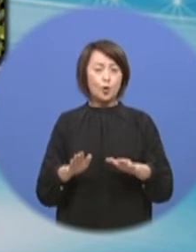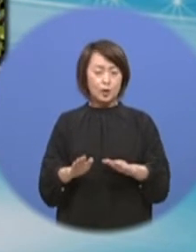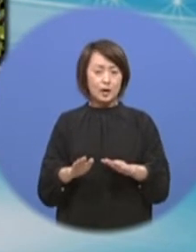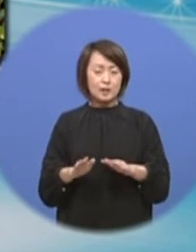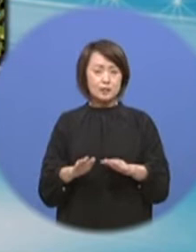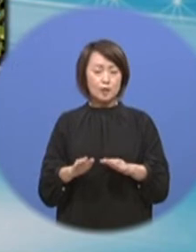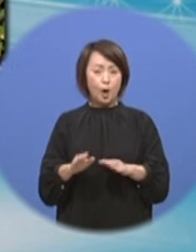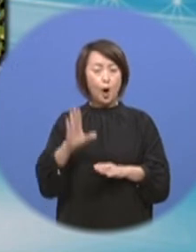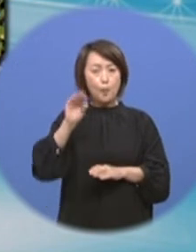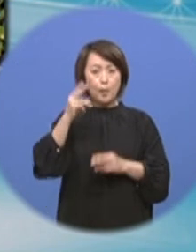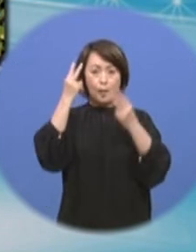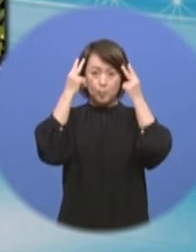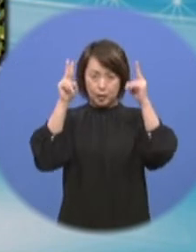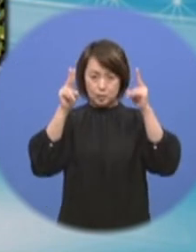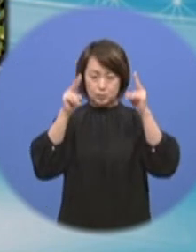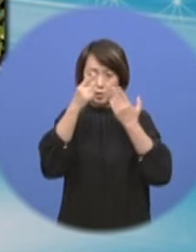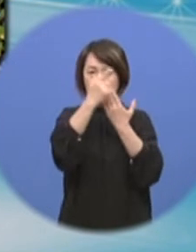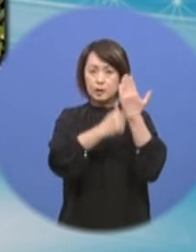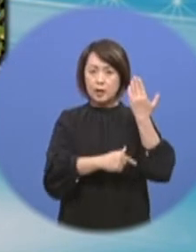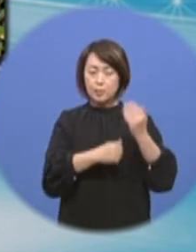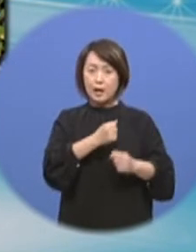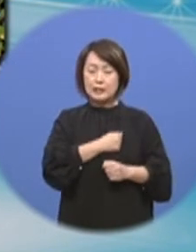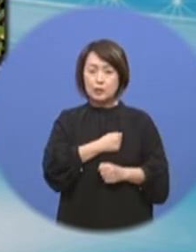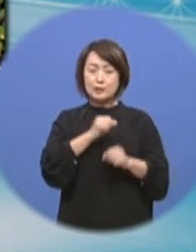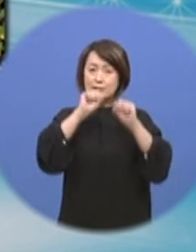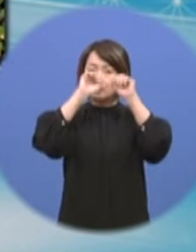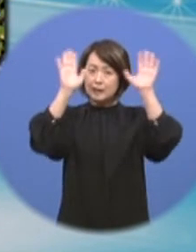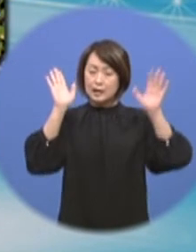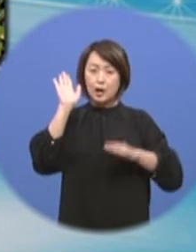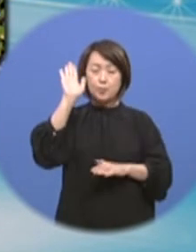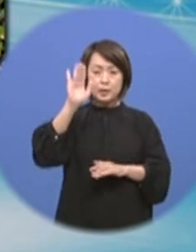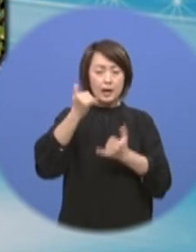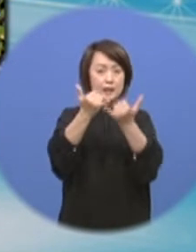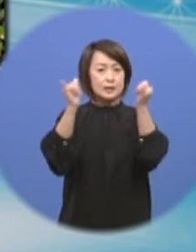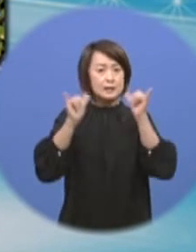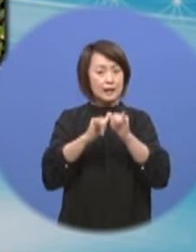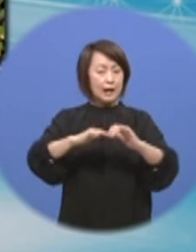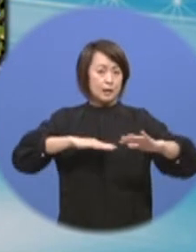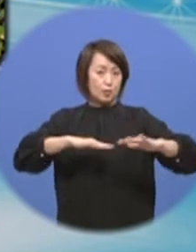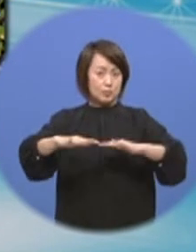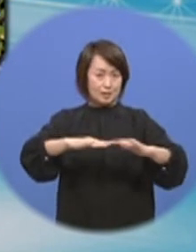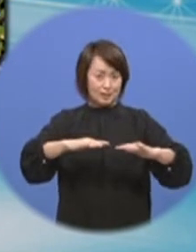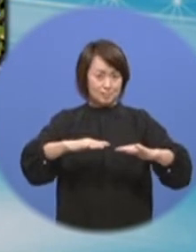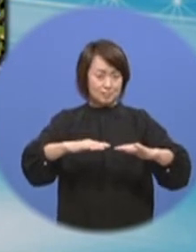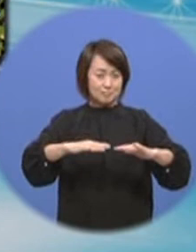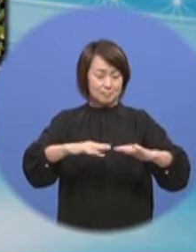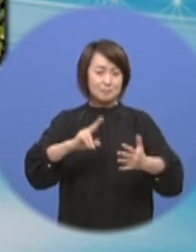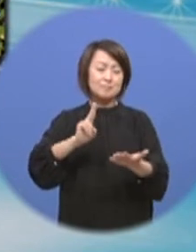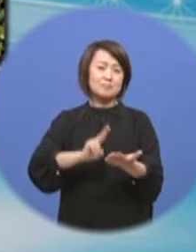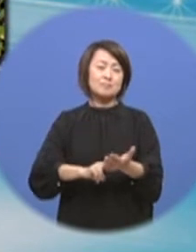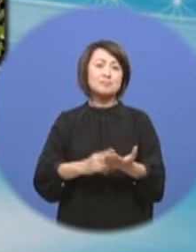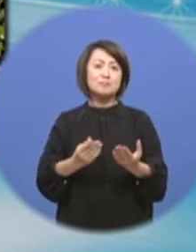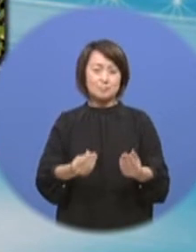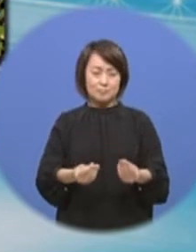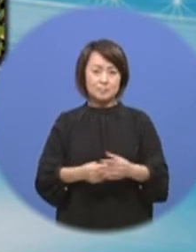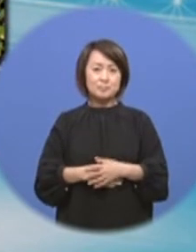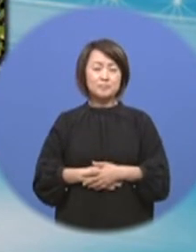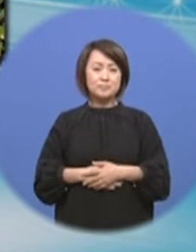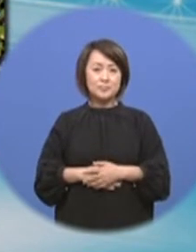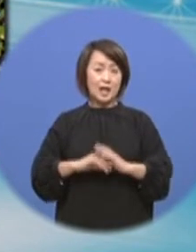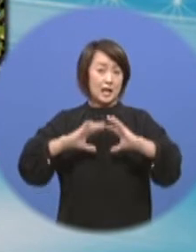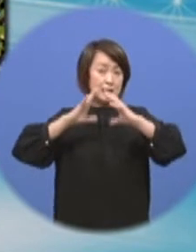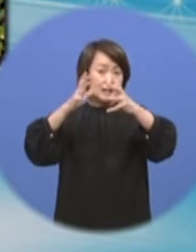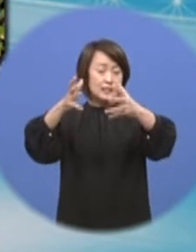バグについては命輝く未来社会のデザインということがテーマと設定されています